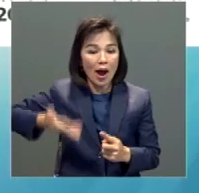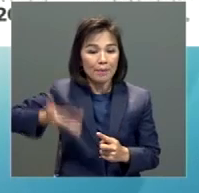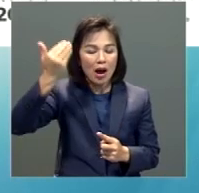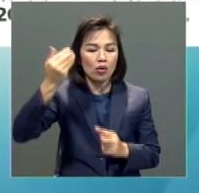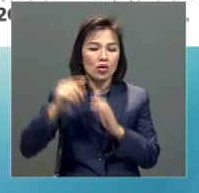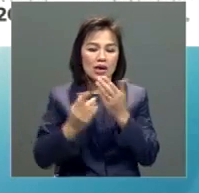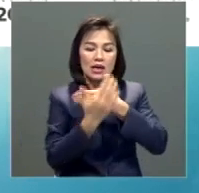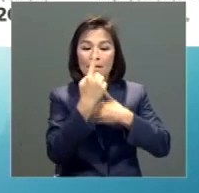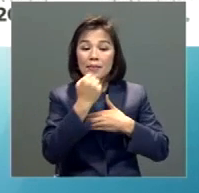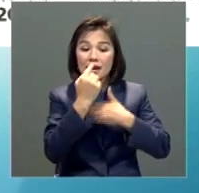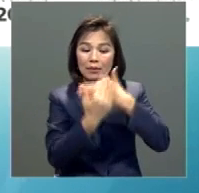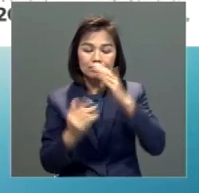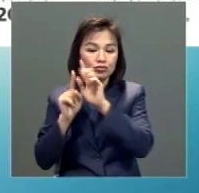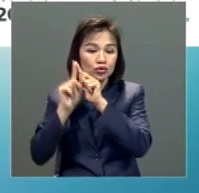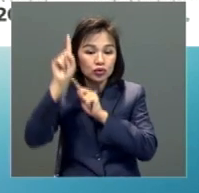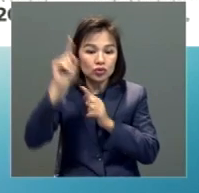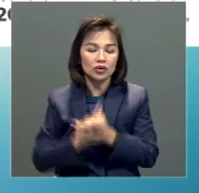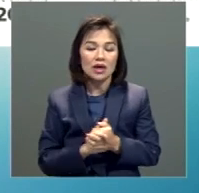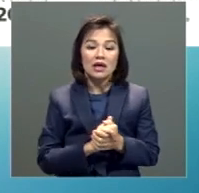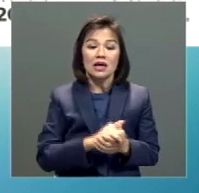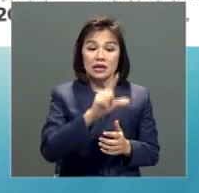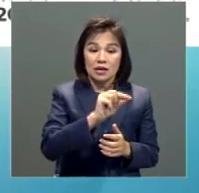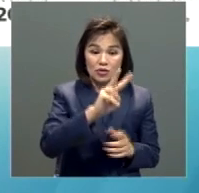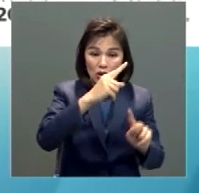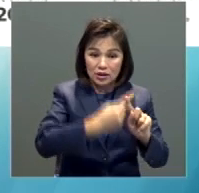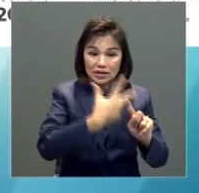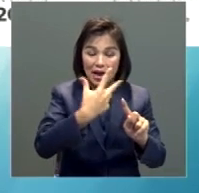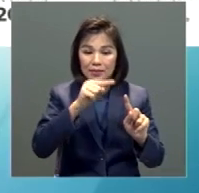ปีอาชีพแม่บ้านนะครับแล้วก็โรคประจำตัวคือเบาหวานความดันโลหิตสูงช่วงระหว่างวันที่22มีนาคมถึง 2